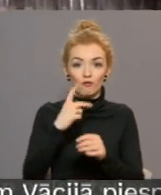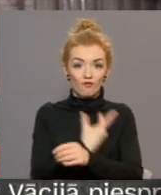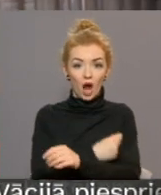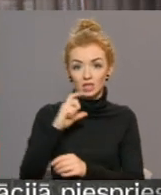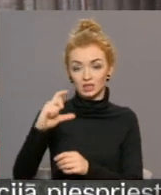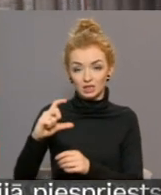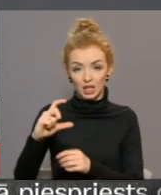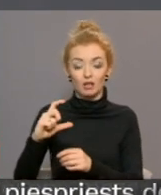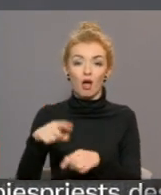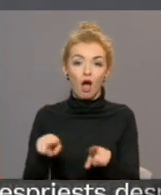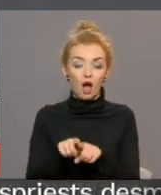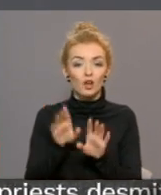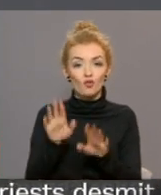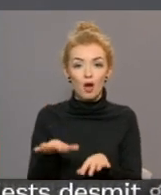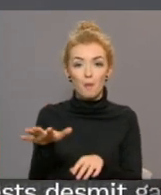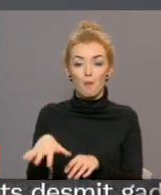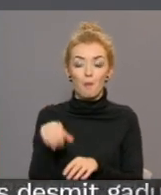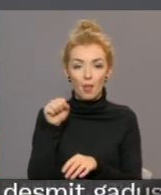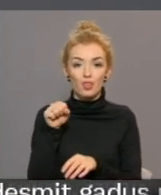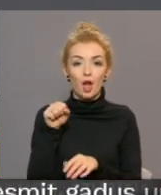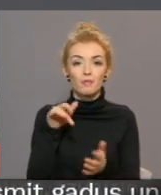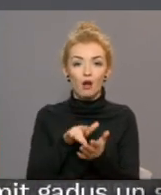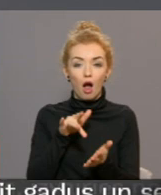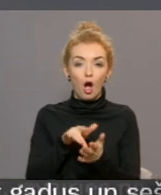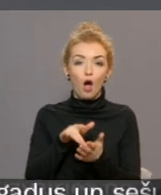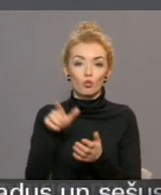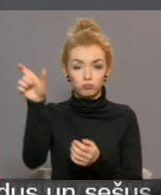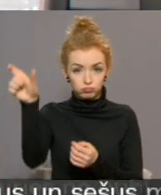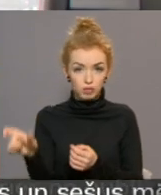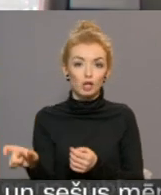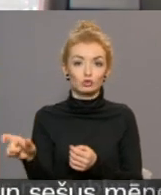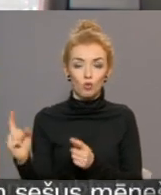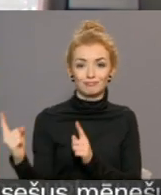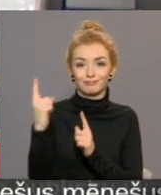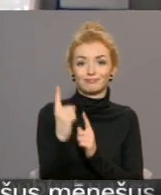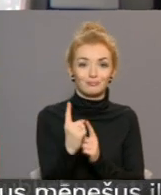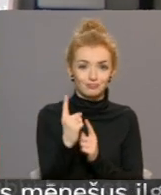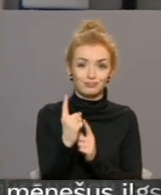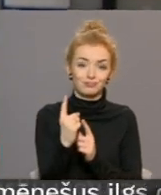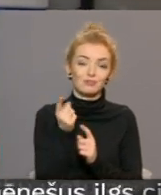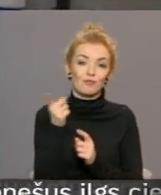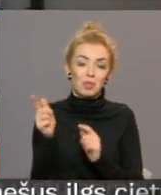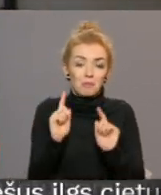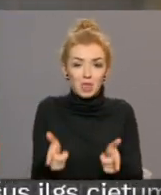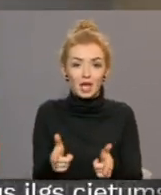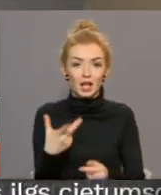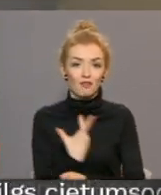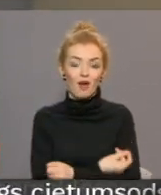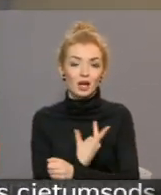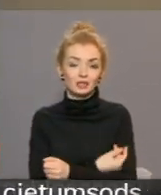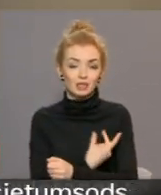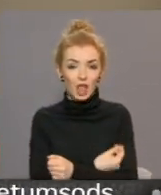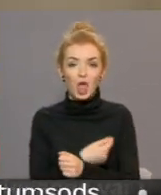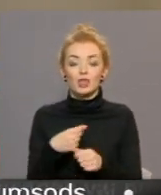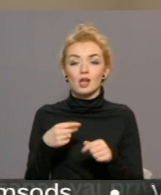varam arī varbūt paņemt kādu personu, kas ir aktuāli atnākusi, kura piekrīt vakcinēties, kura